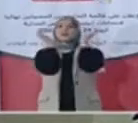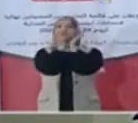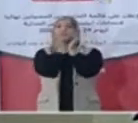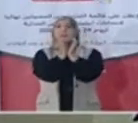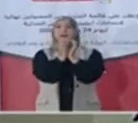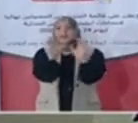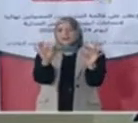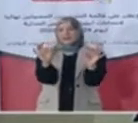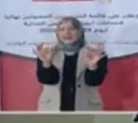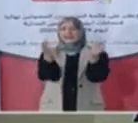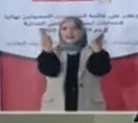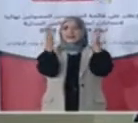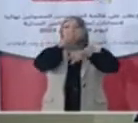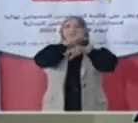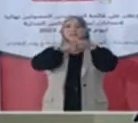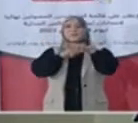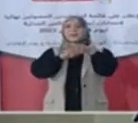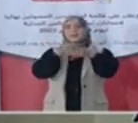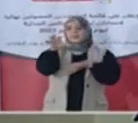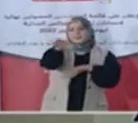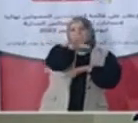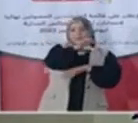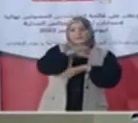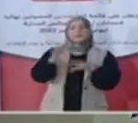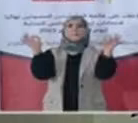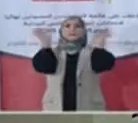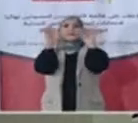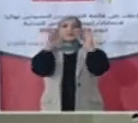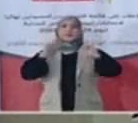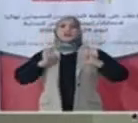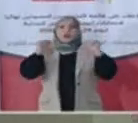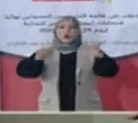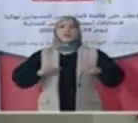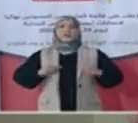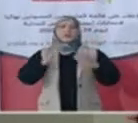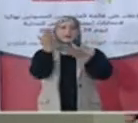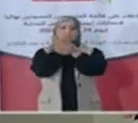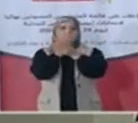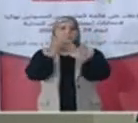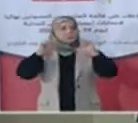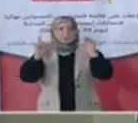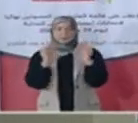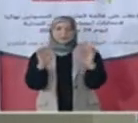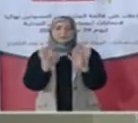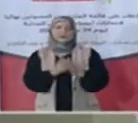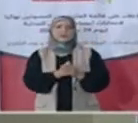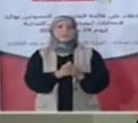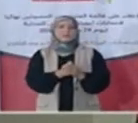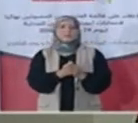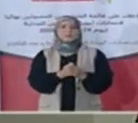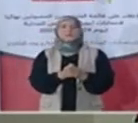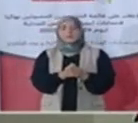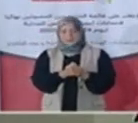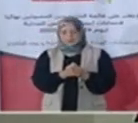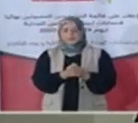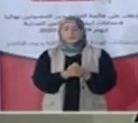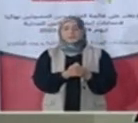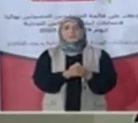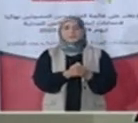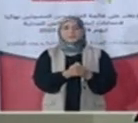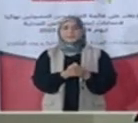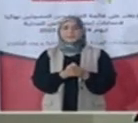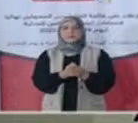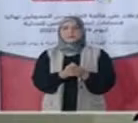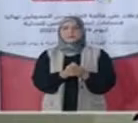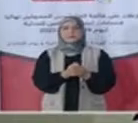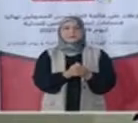بصفة استثنائية في العمادات التي ليس فيها مراكز اقتراع عادية، يعني ما فيهاش مدارس